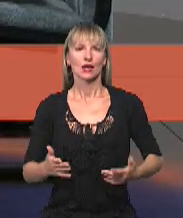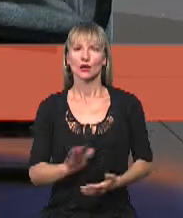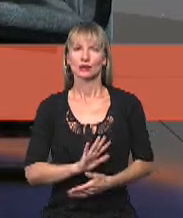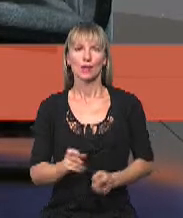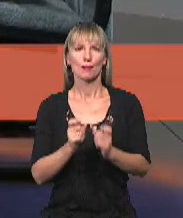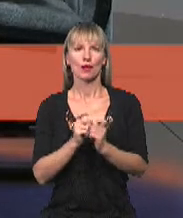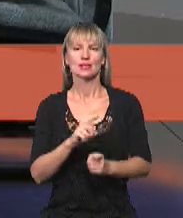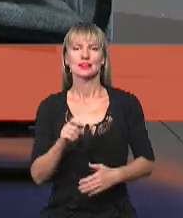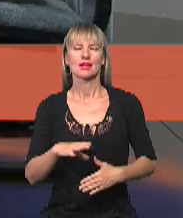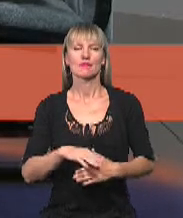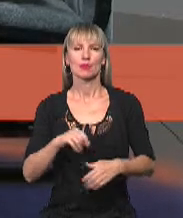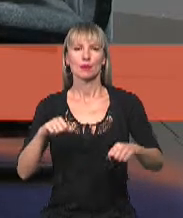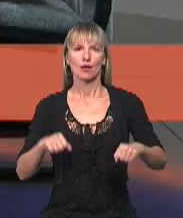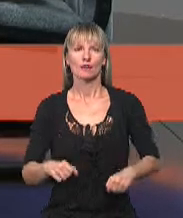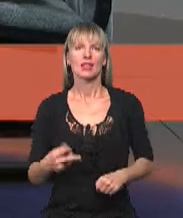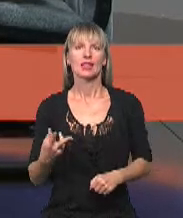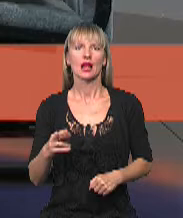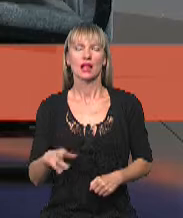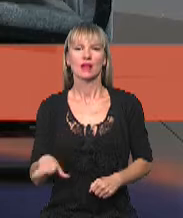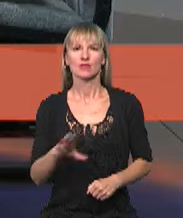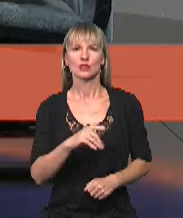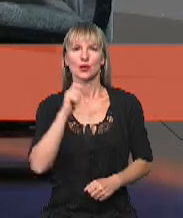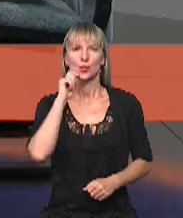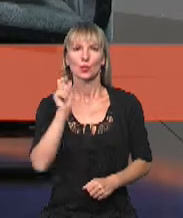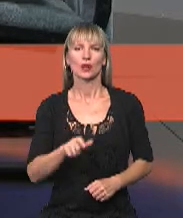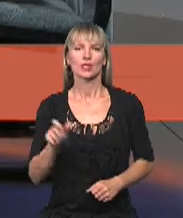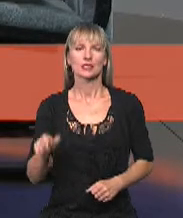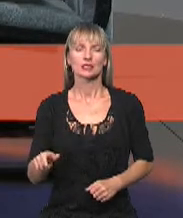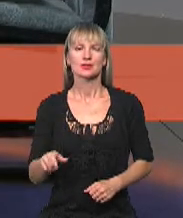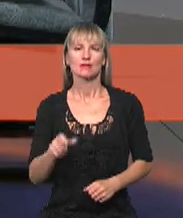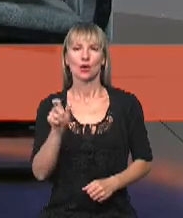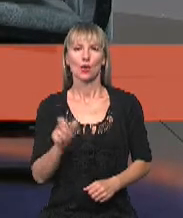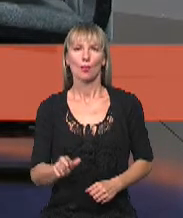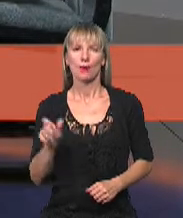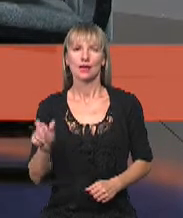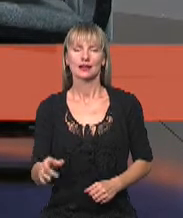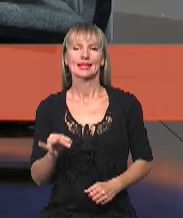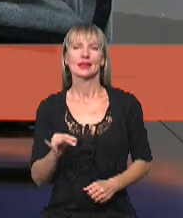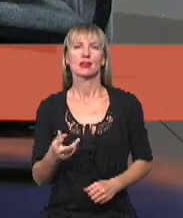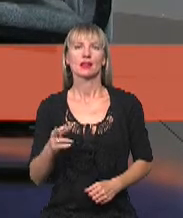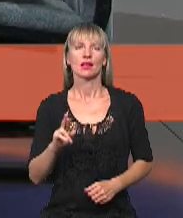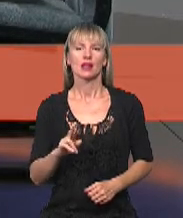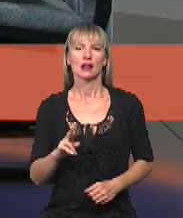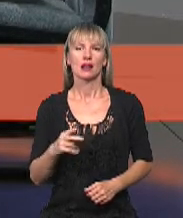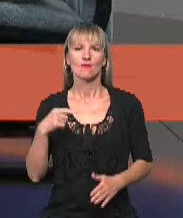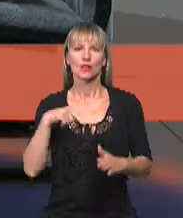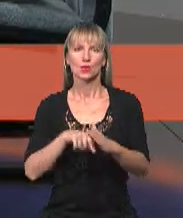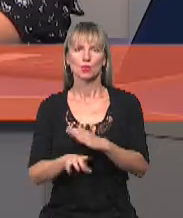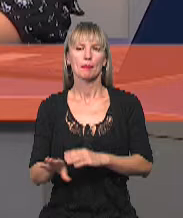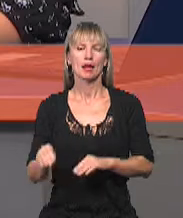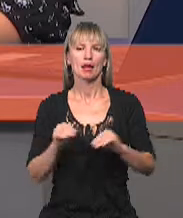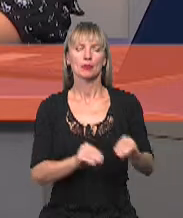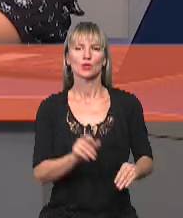боротися за виборчі права для всіх українців, для всіх українських громадян і для внутрішньопереміщених осіб. В нашій